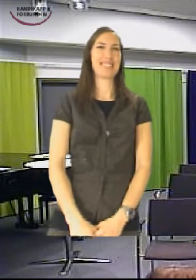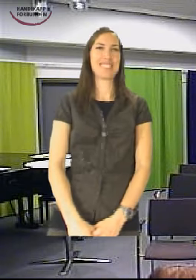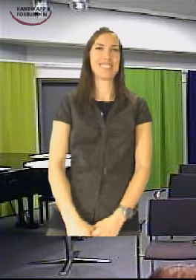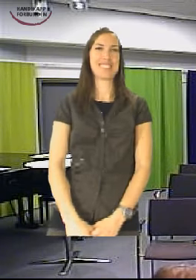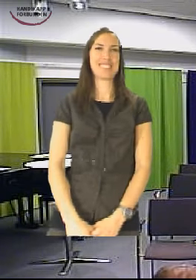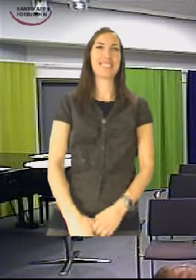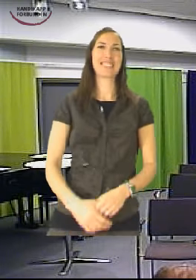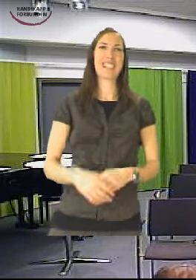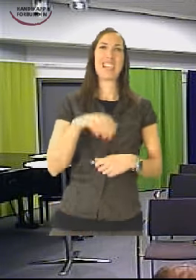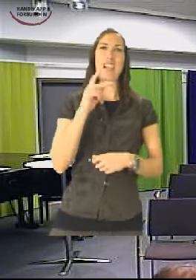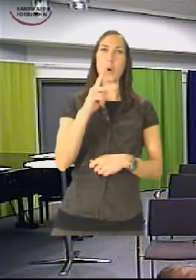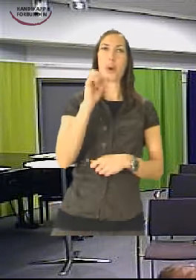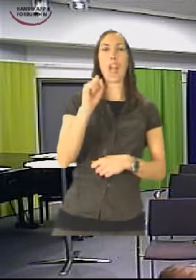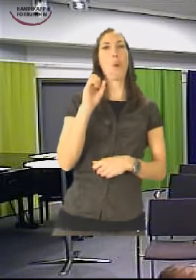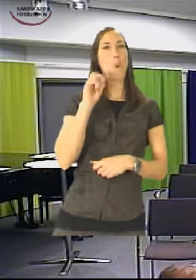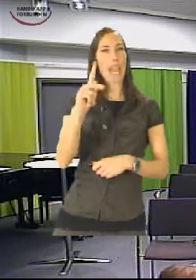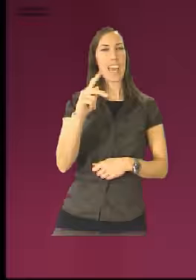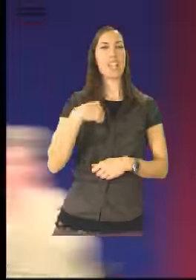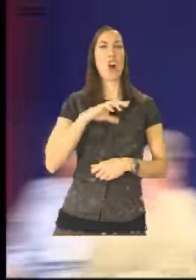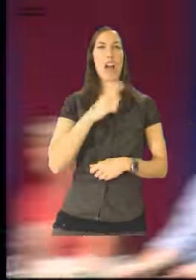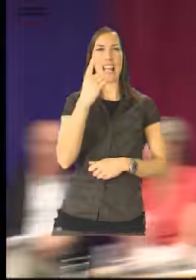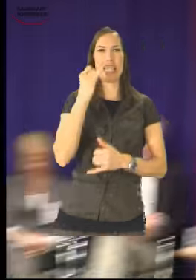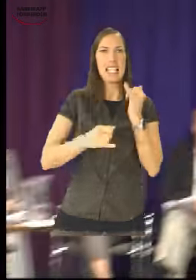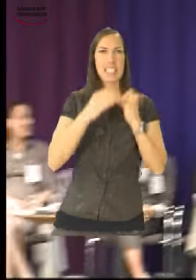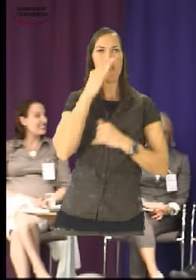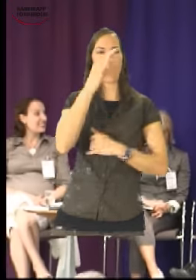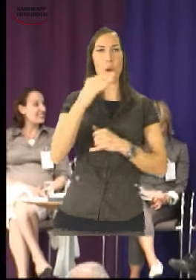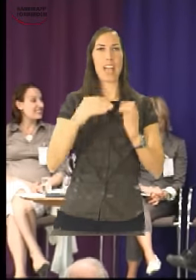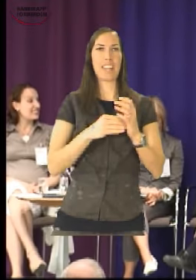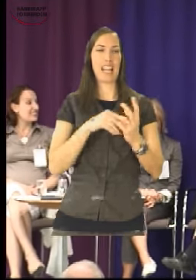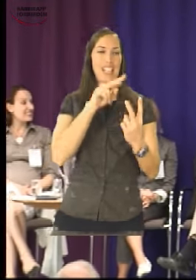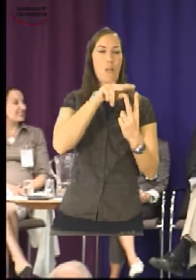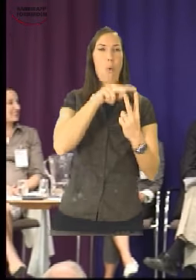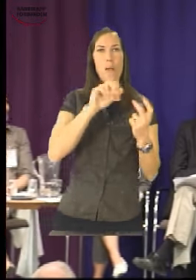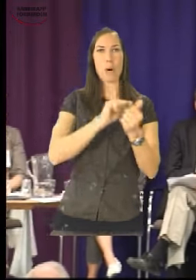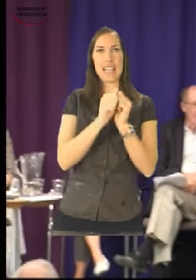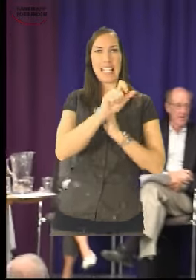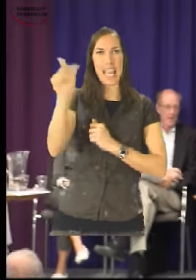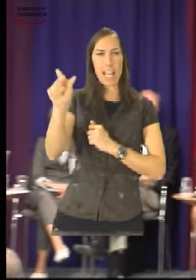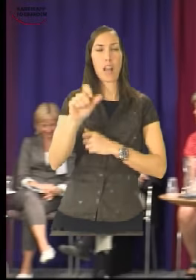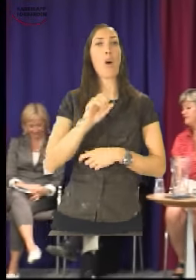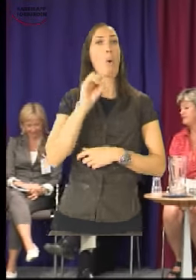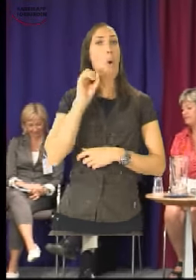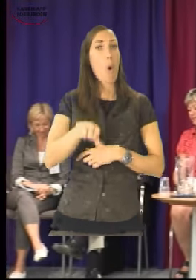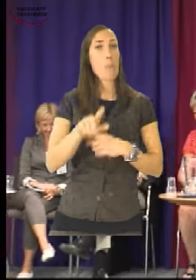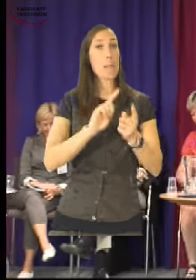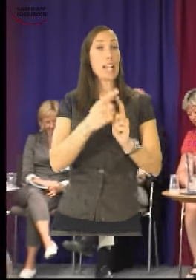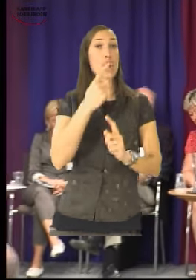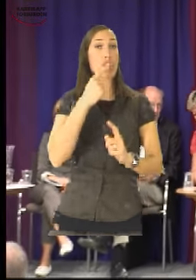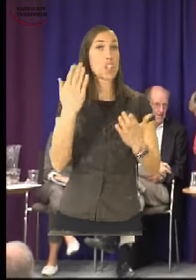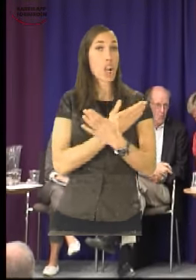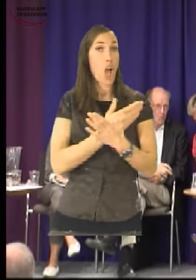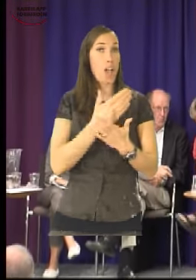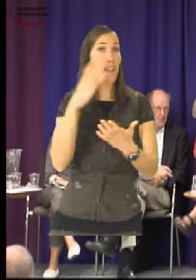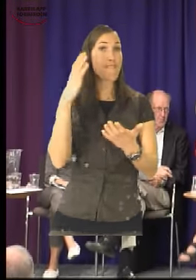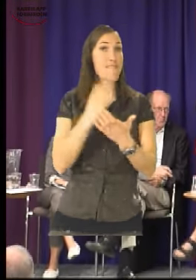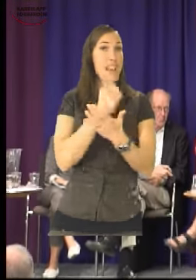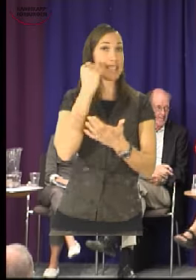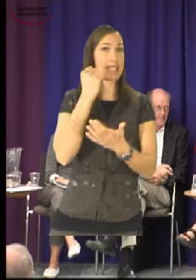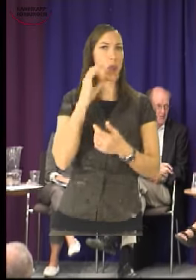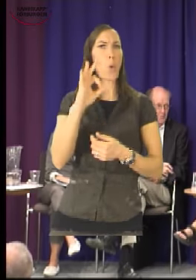Okej, då ska jag ställa en sista fråga till våra två politiker. Om det blir rödgrön seger, hur kommer